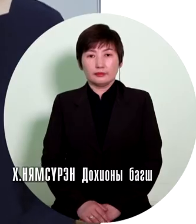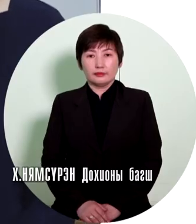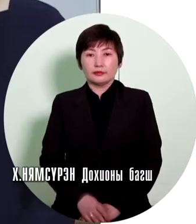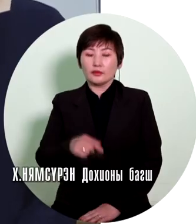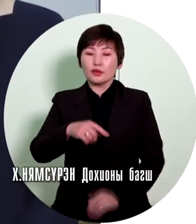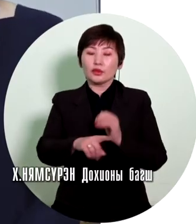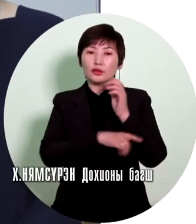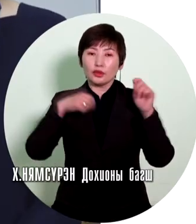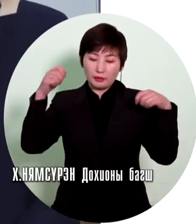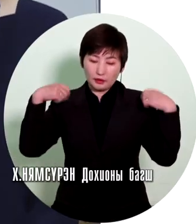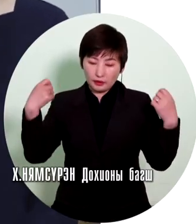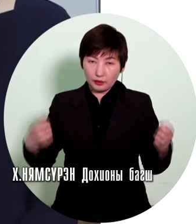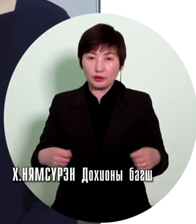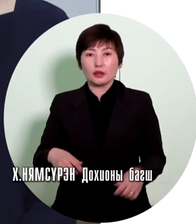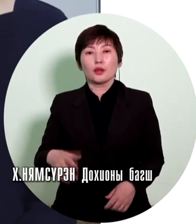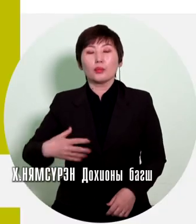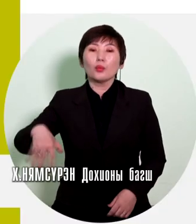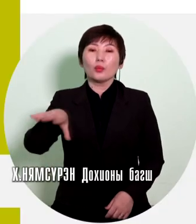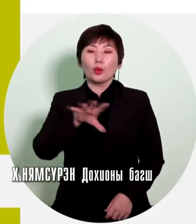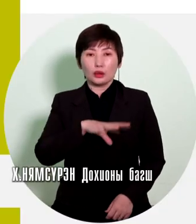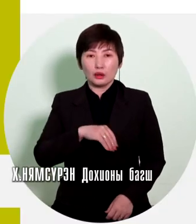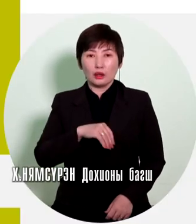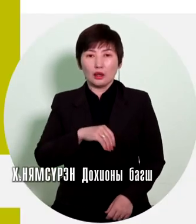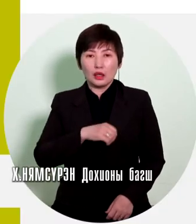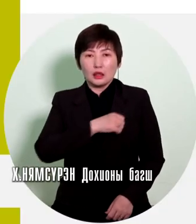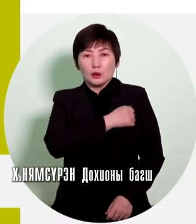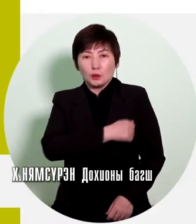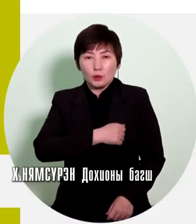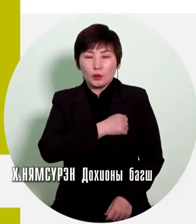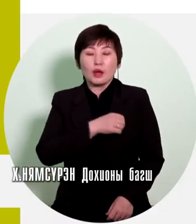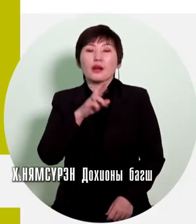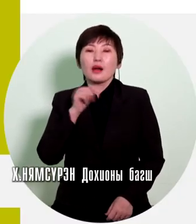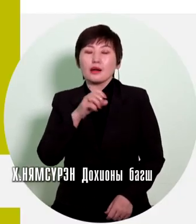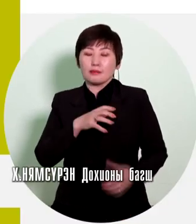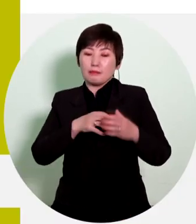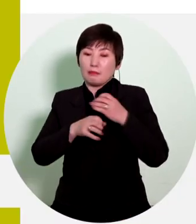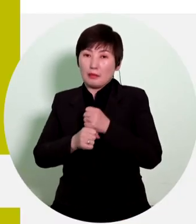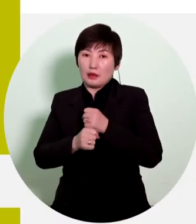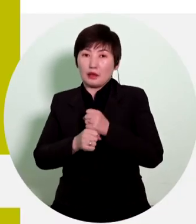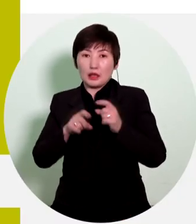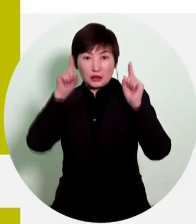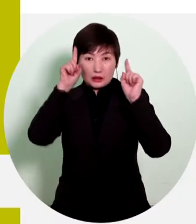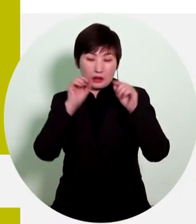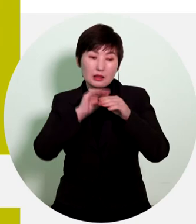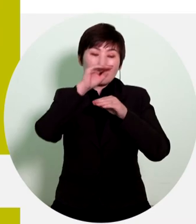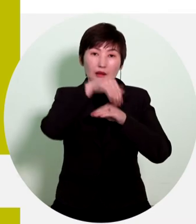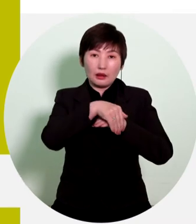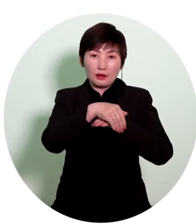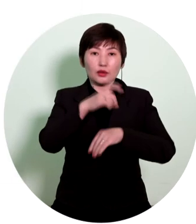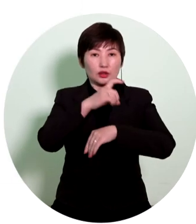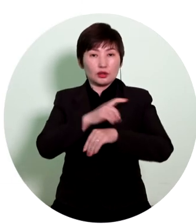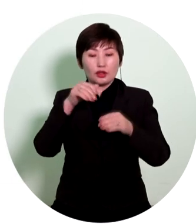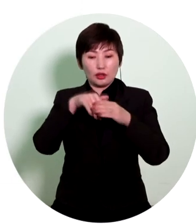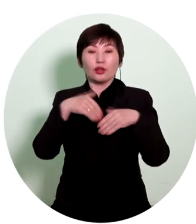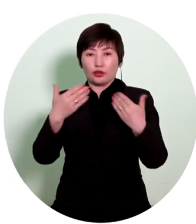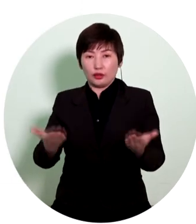За хүүхдүүдээ та бүхэндээ энэ өдрийн мэндийг хүргэе. Одоо бүгдээрээ өөр бухимдлаа хэрхэн зөв удирдах, стрессээс хэрхэн даван тулах талаар хичээлээ